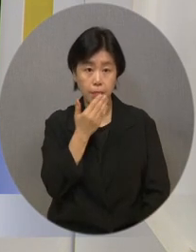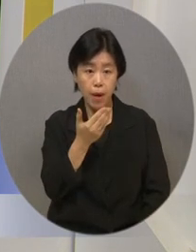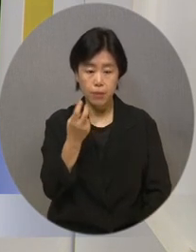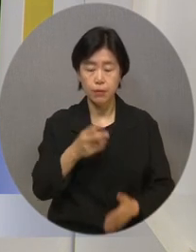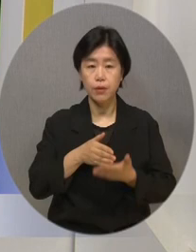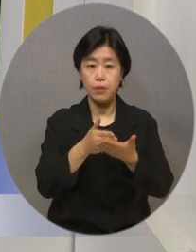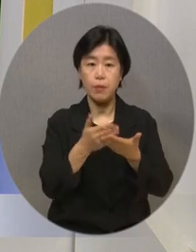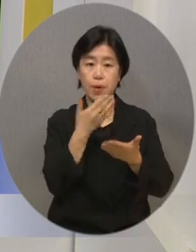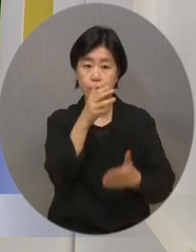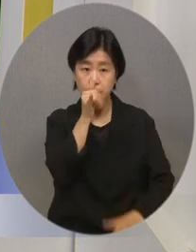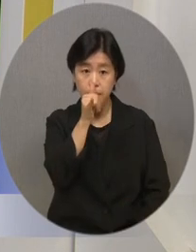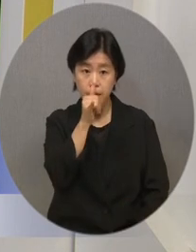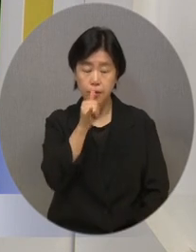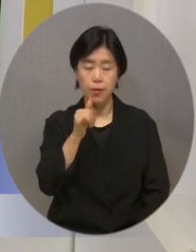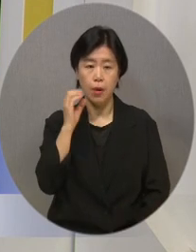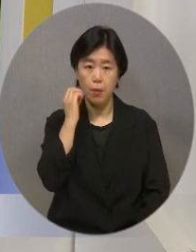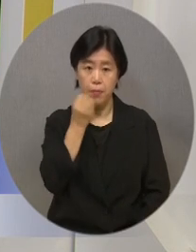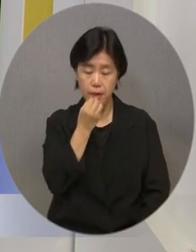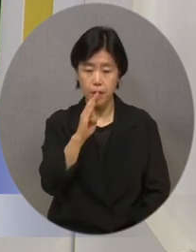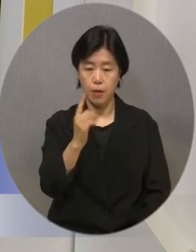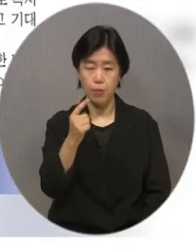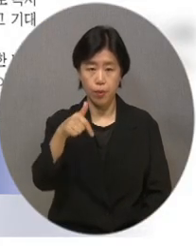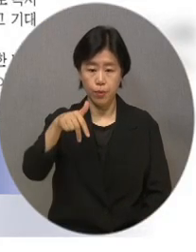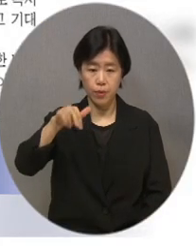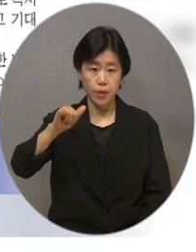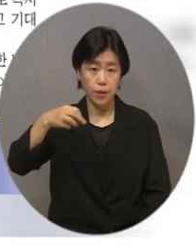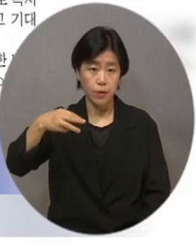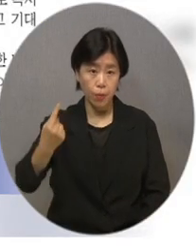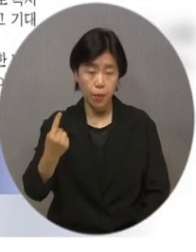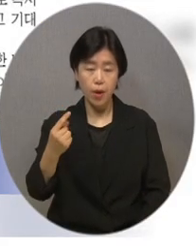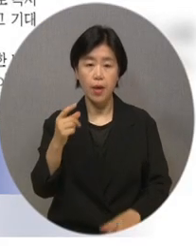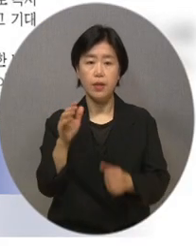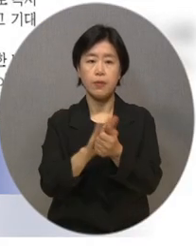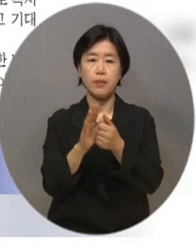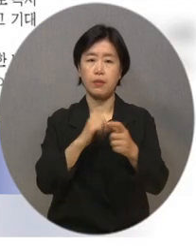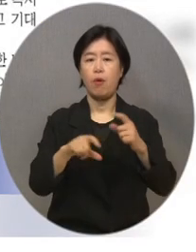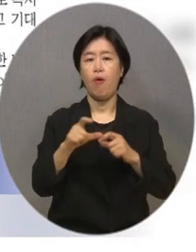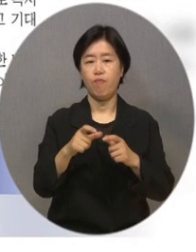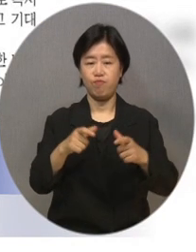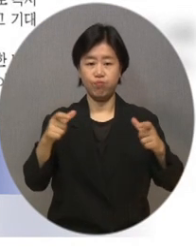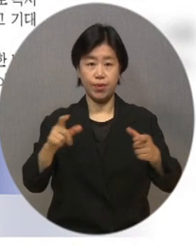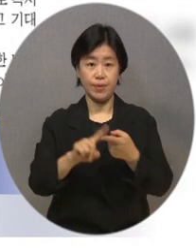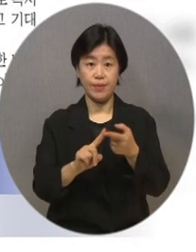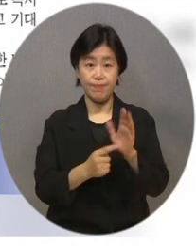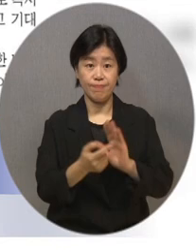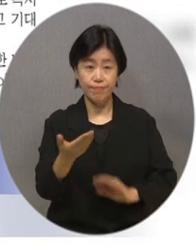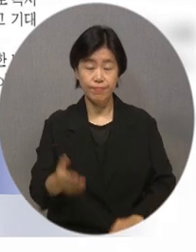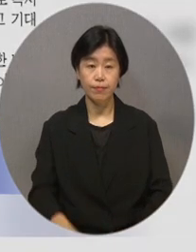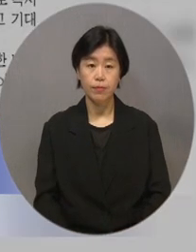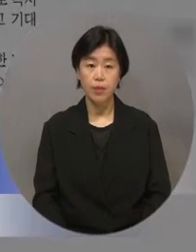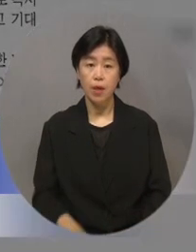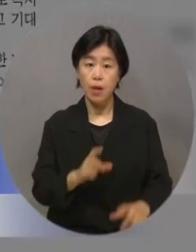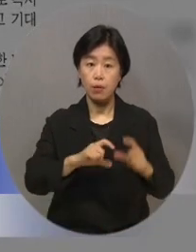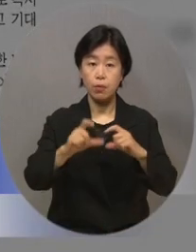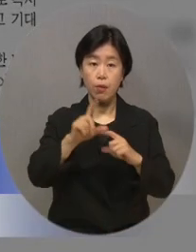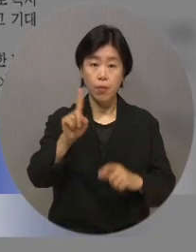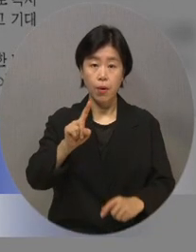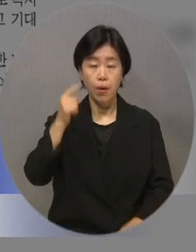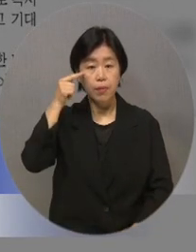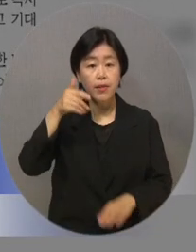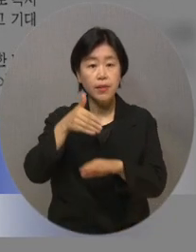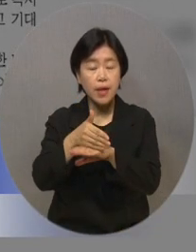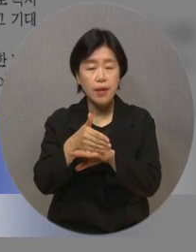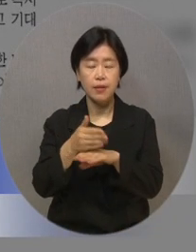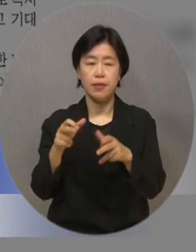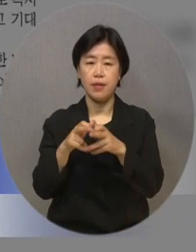복지로 서비스가 확대됐다는 소식을 전하고 있는데요 이번에 새로이 추가된 복지로 서비스는 발달장애인 지원